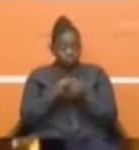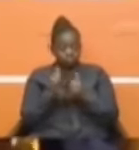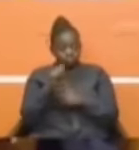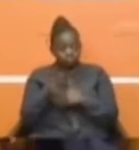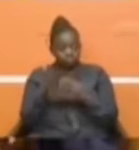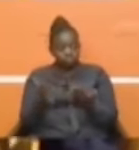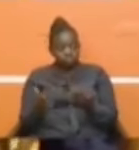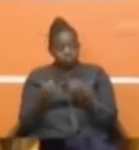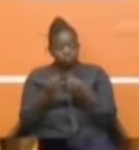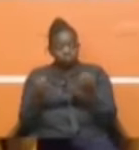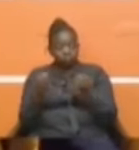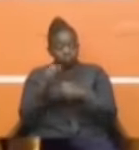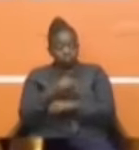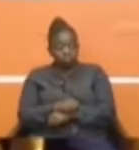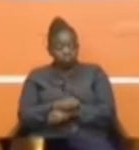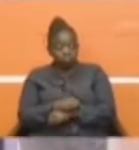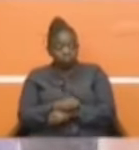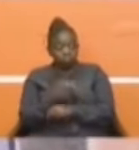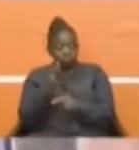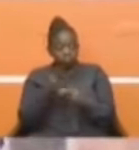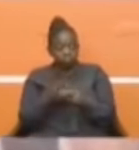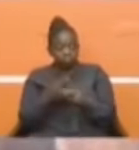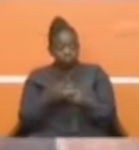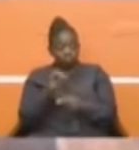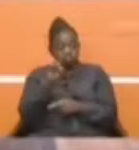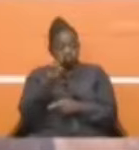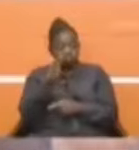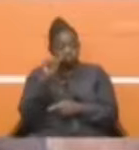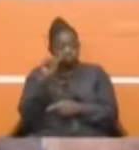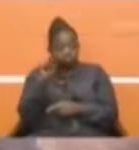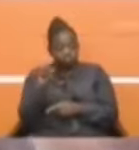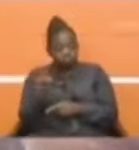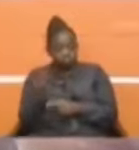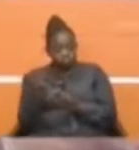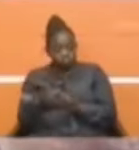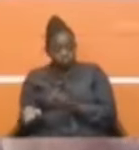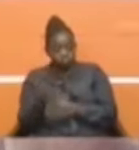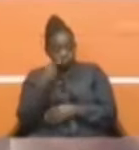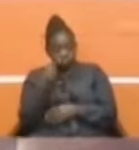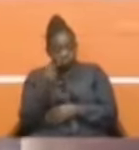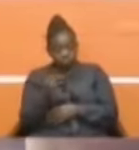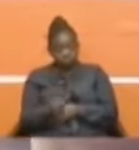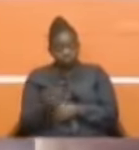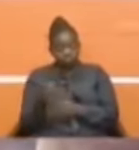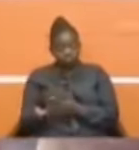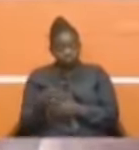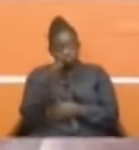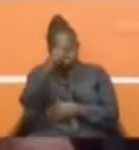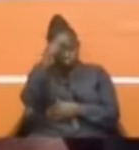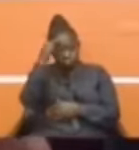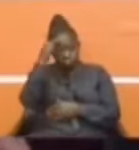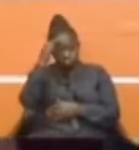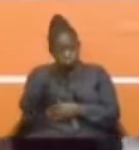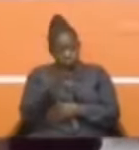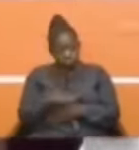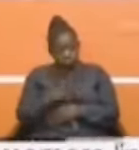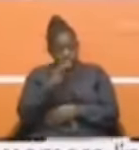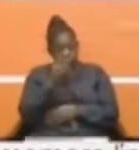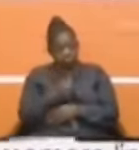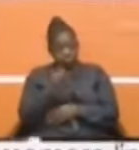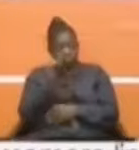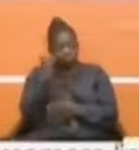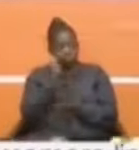ezabaddemu amasomero amangi ennyo ag'amannya ivan sibadde wakulira ebyensoma mu ssomero lino ayogedde ebiruubirwa byabwe fe ku